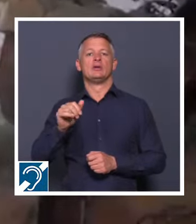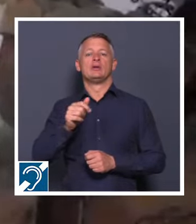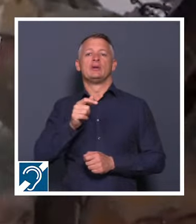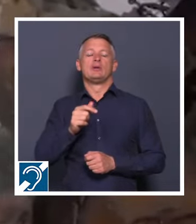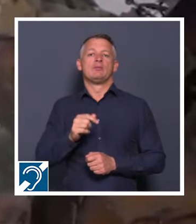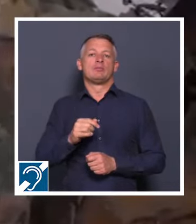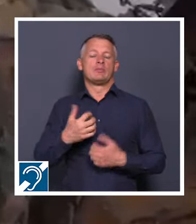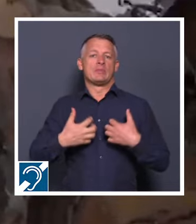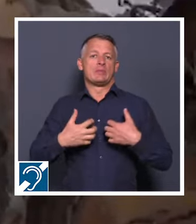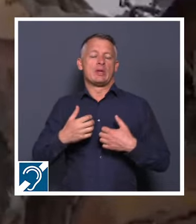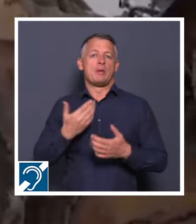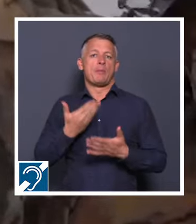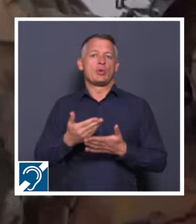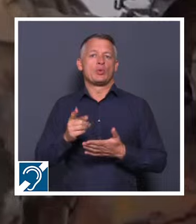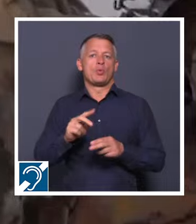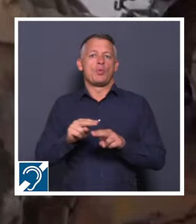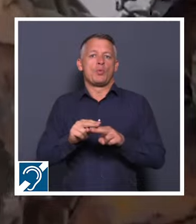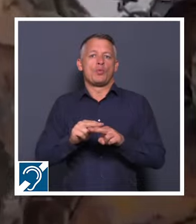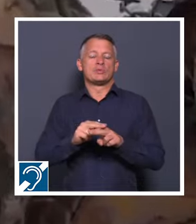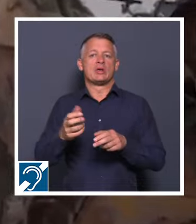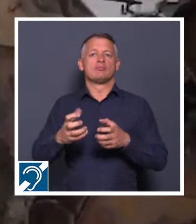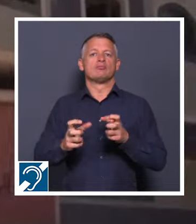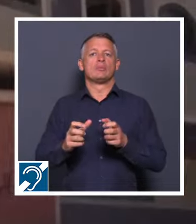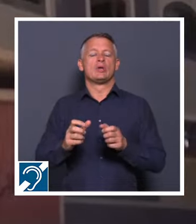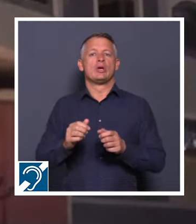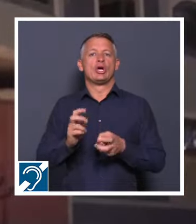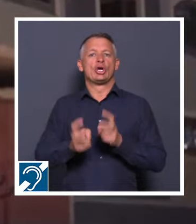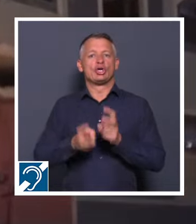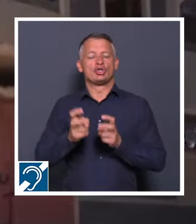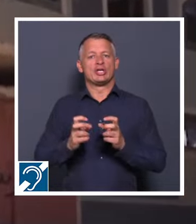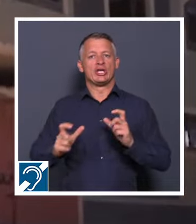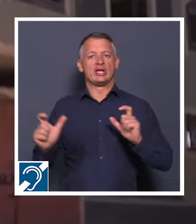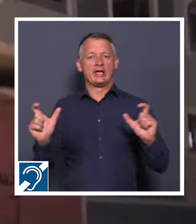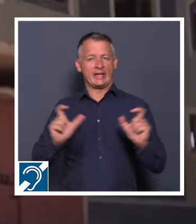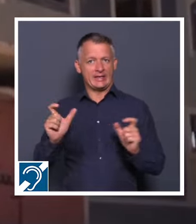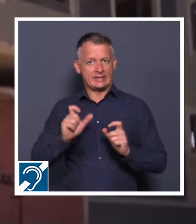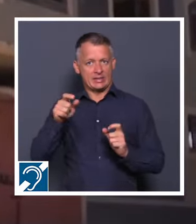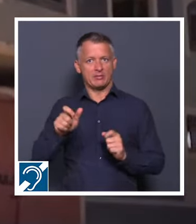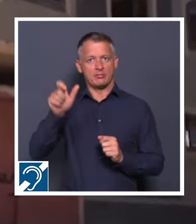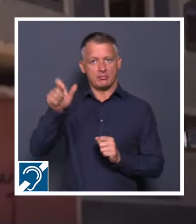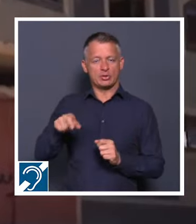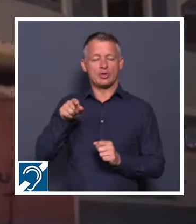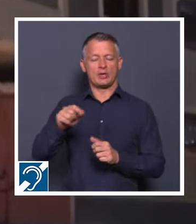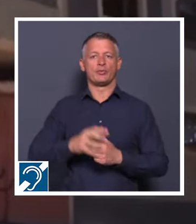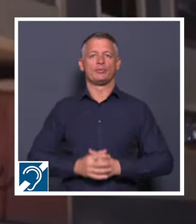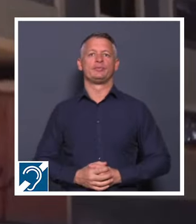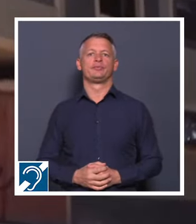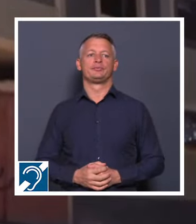este gestionată, în timp ce Marea Britanie anunță că va opri livrările de arme către statul evreu.